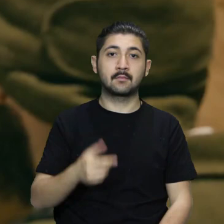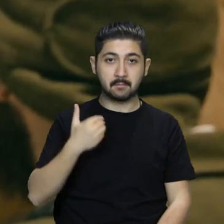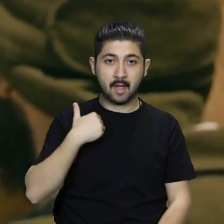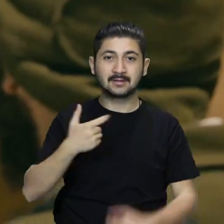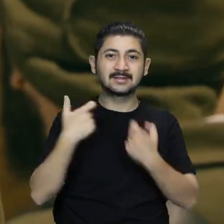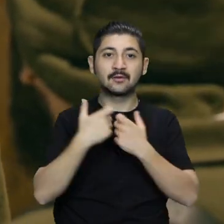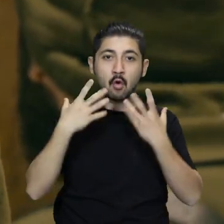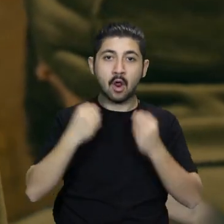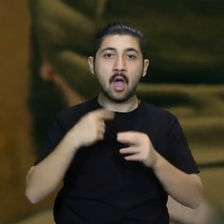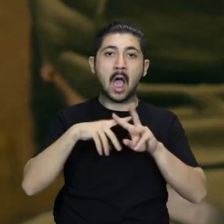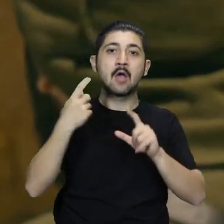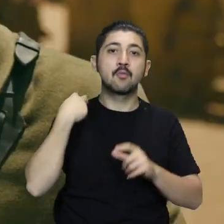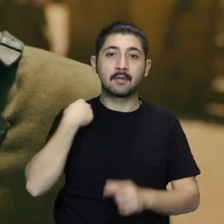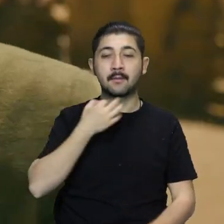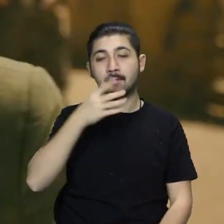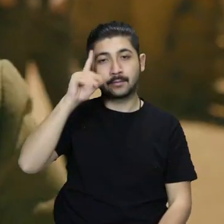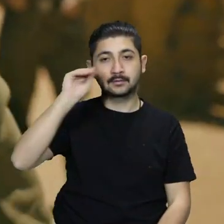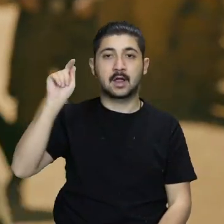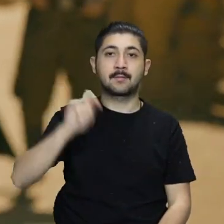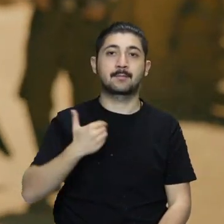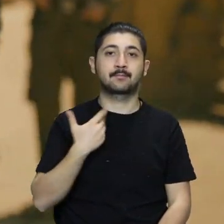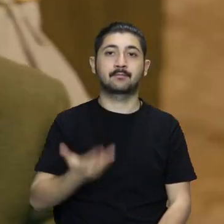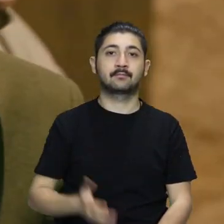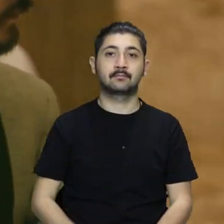Ben de harpte olan bir tane Ali kumandana bildireyim. Ahmet gitti.